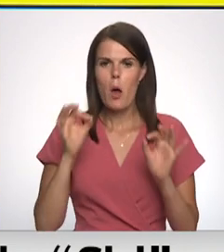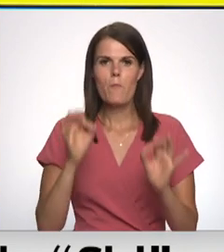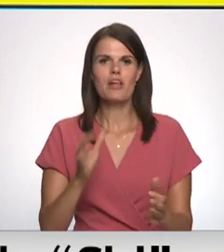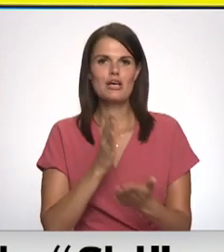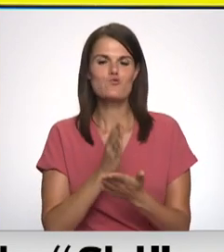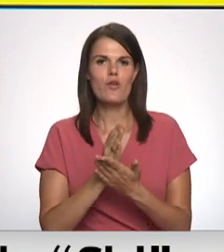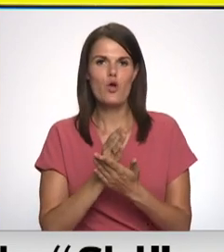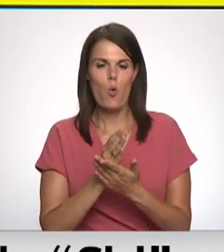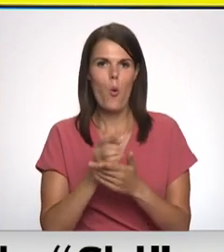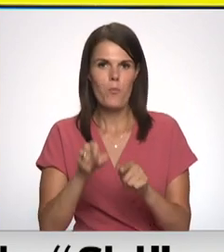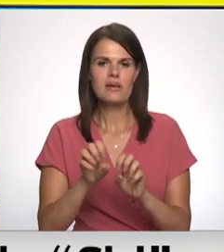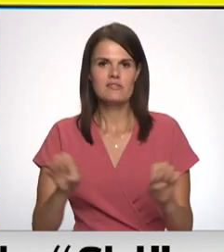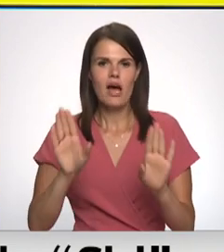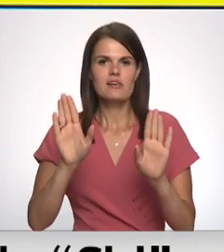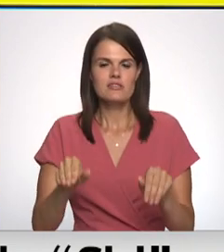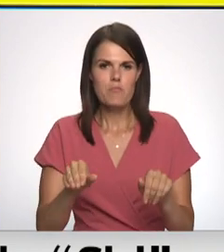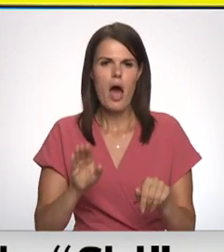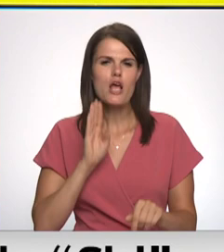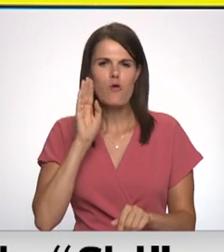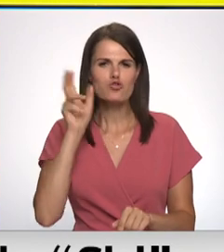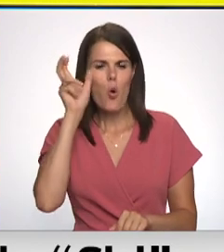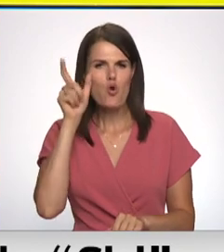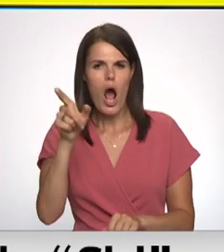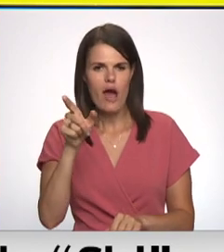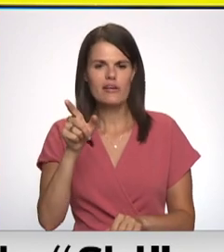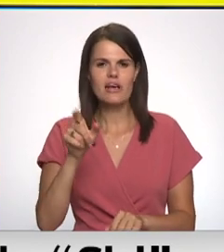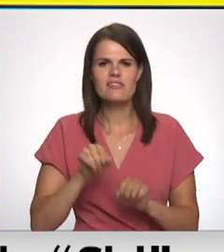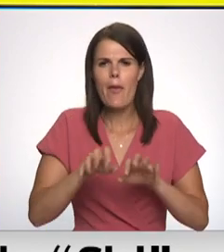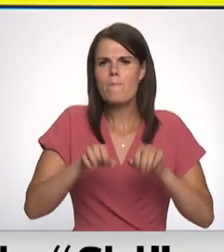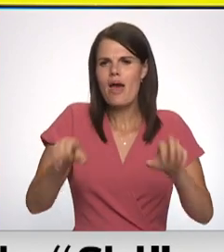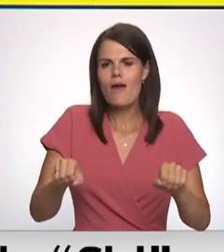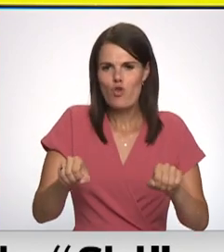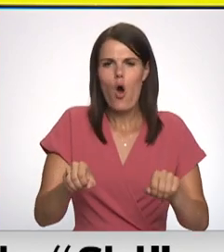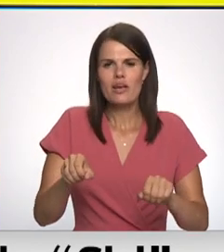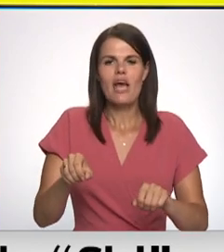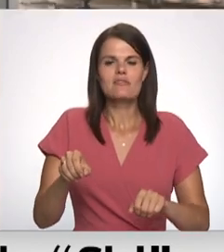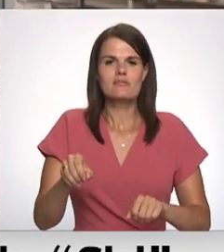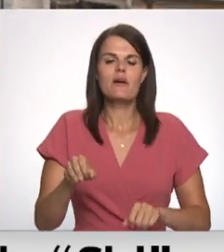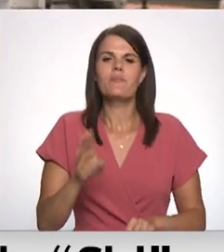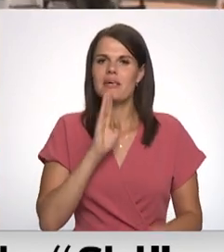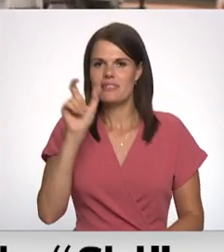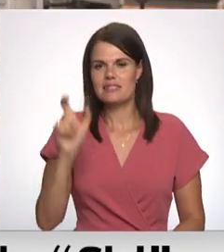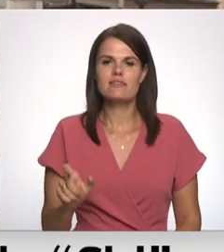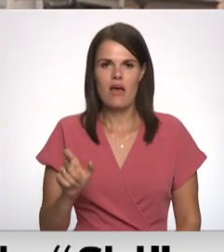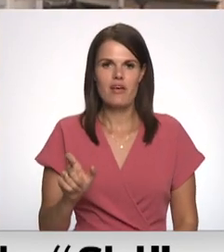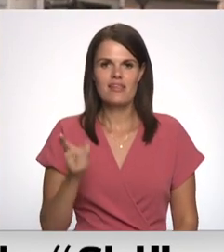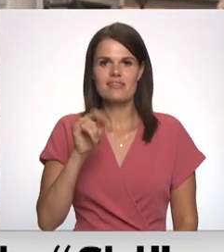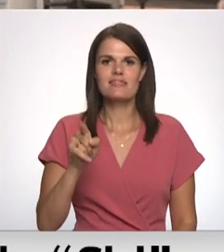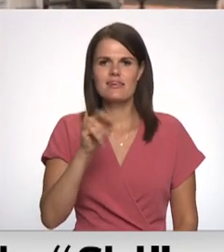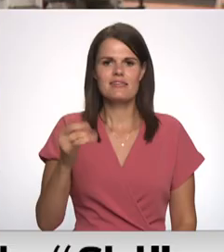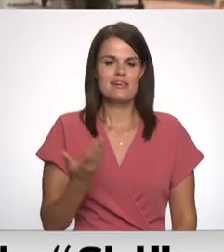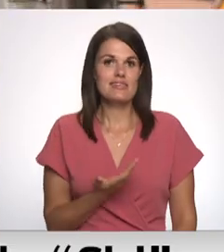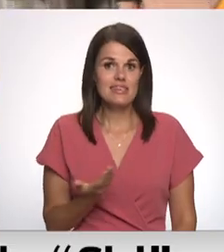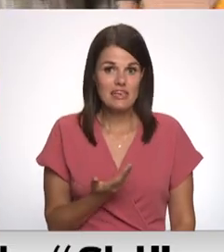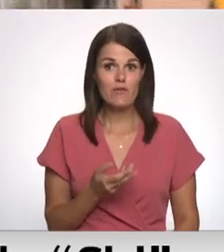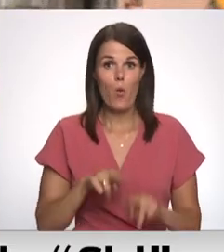balstīts stāsts par Austro-Ungārijas imperatoras Elizabetes jeb Sisi dzīves līkločiem. Seriāls pagājušajā vasarā tika uzņemts arī